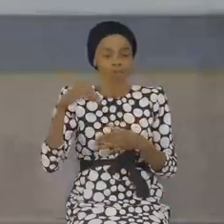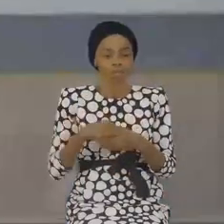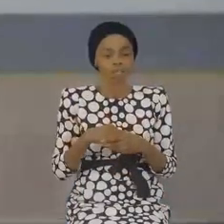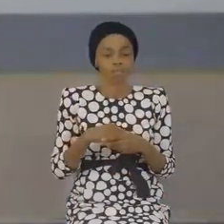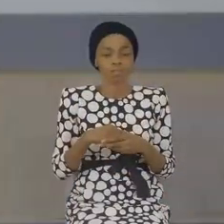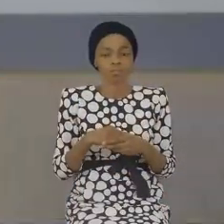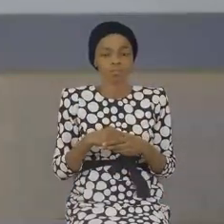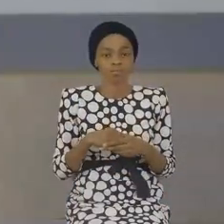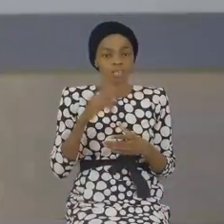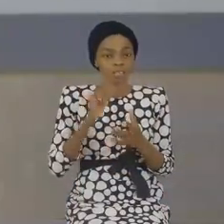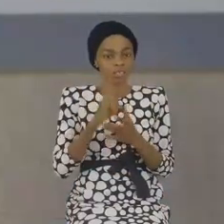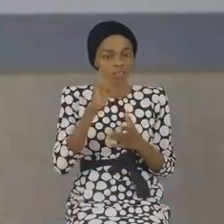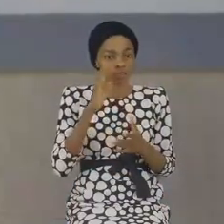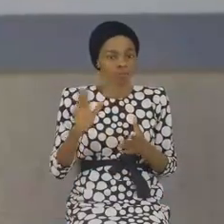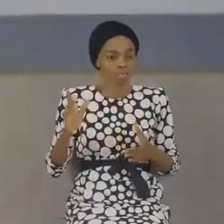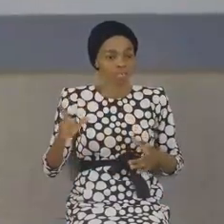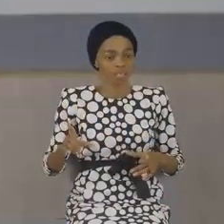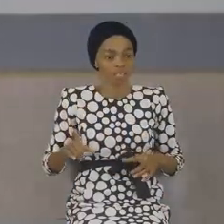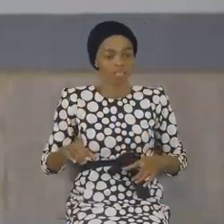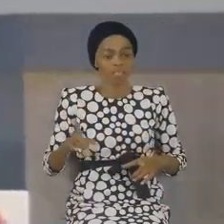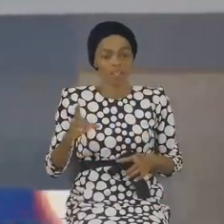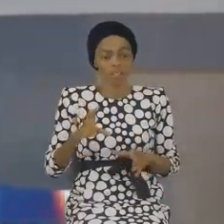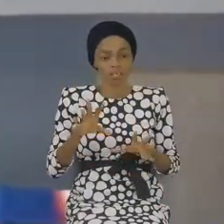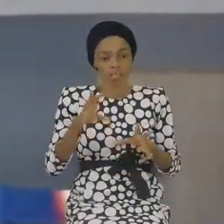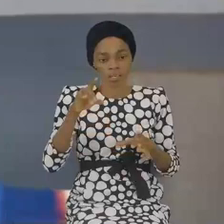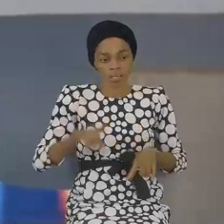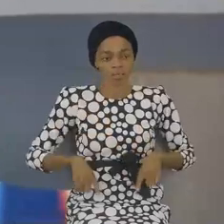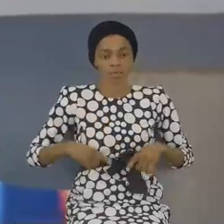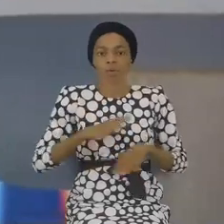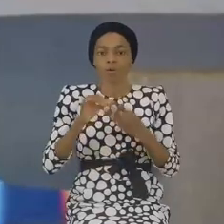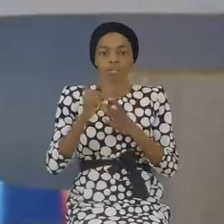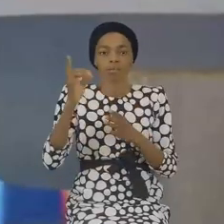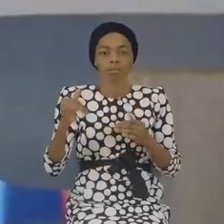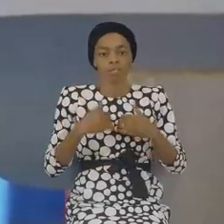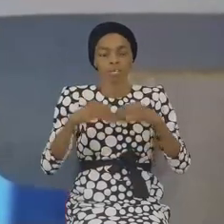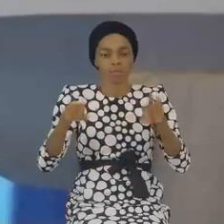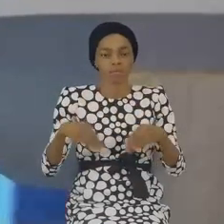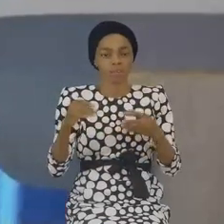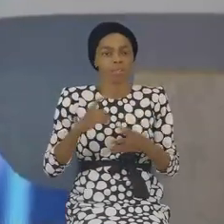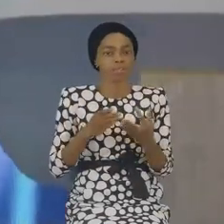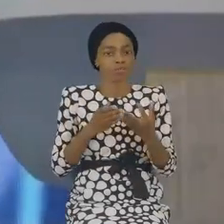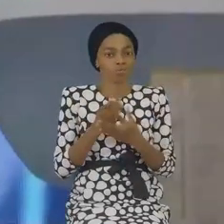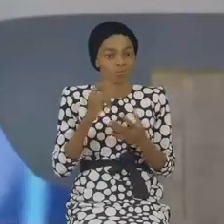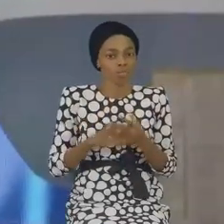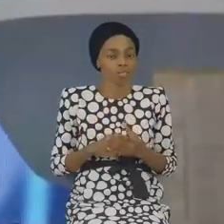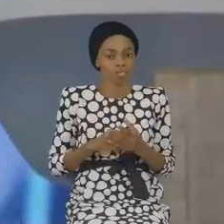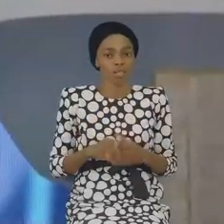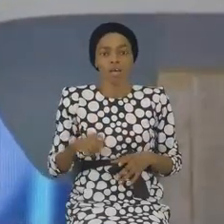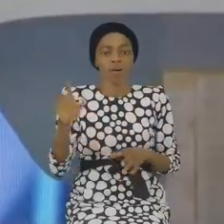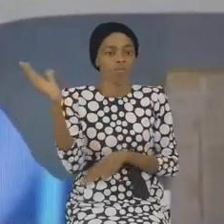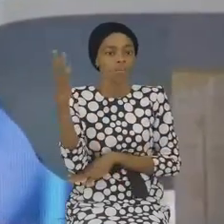vous multipliez et que vous entriez en possession du pays que l'Éternel a juré de donner à vos